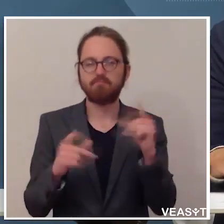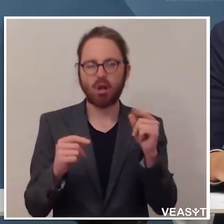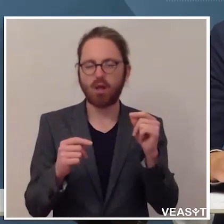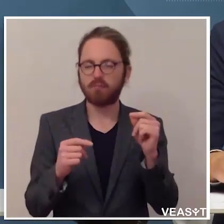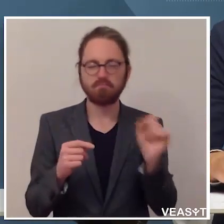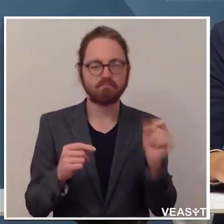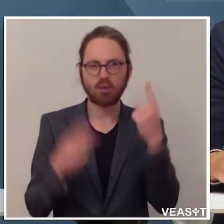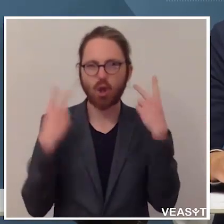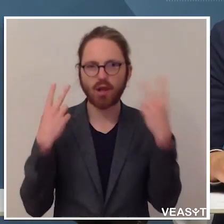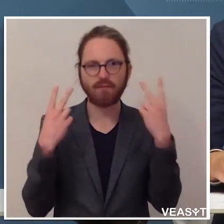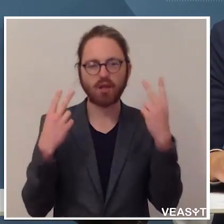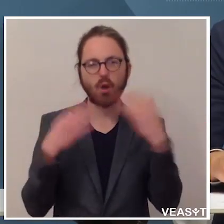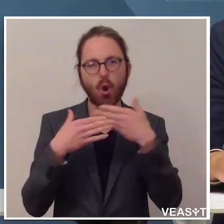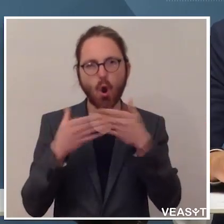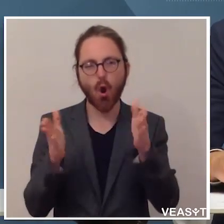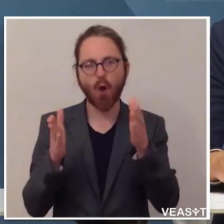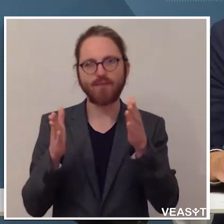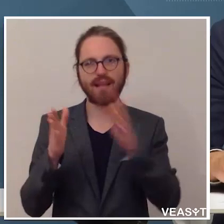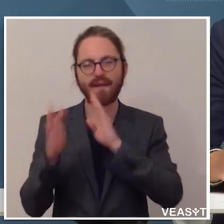öffentlichen Verkehrsmitteln, bitte